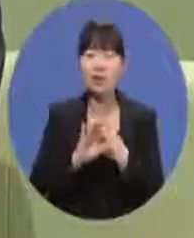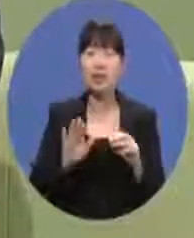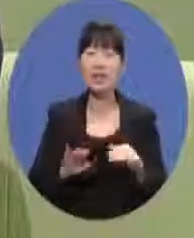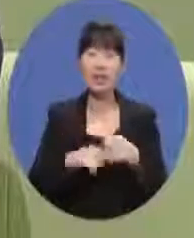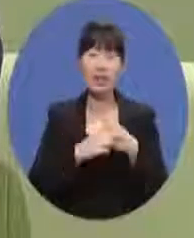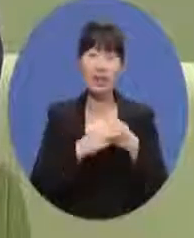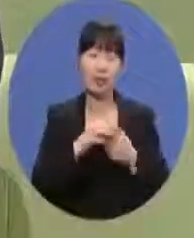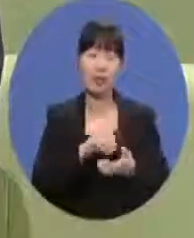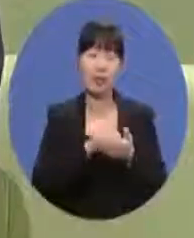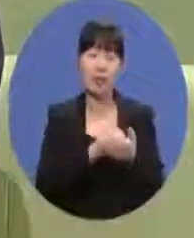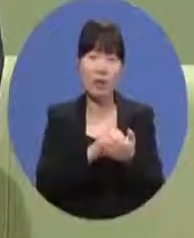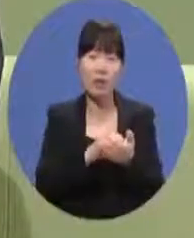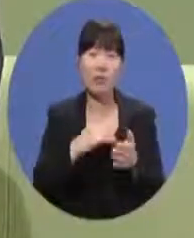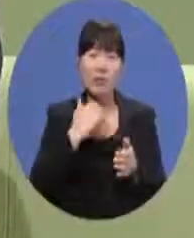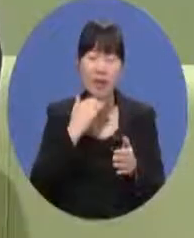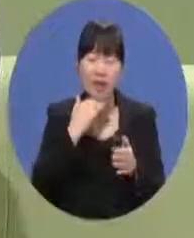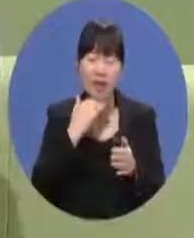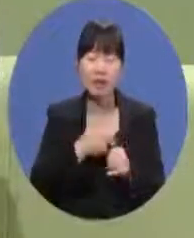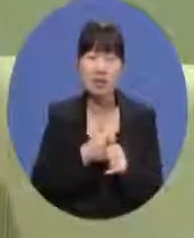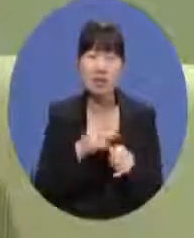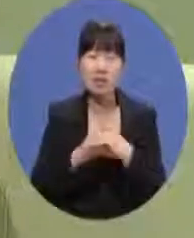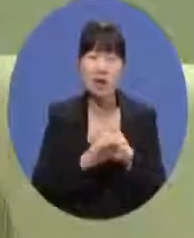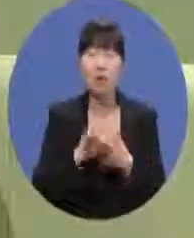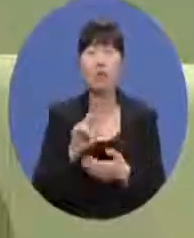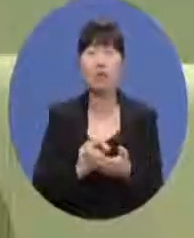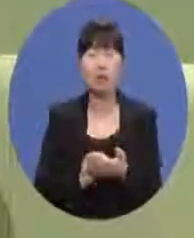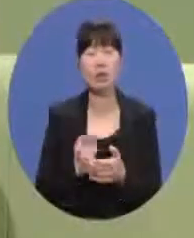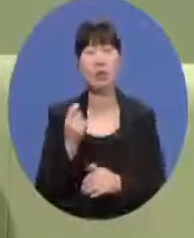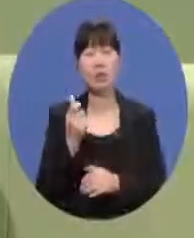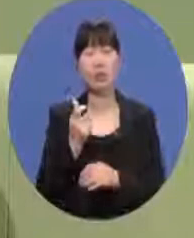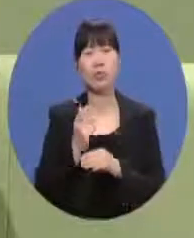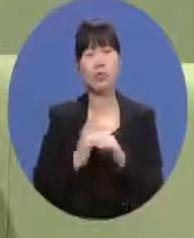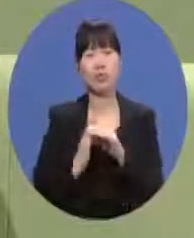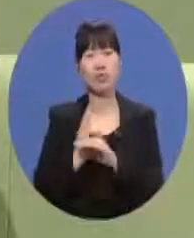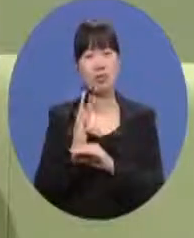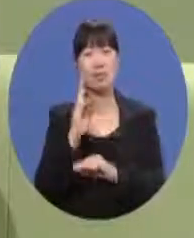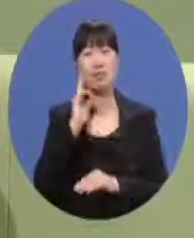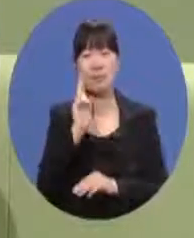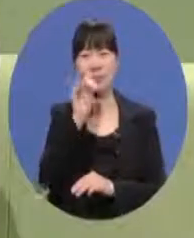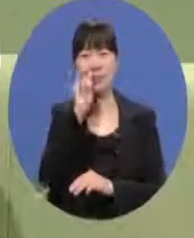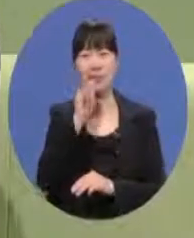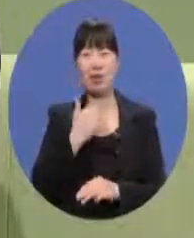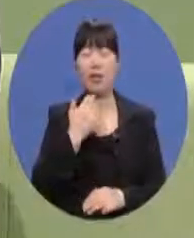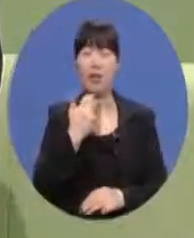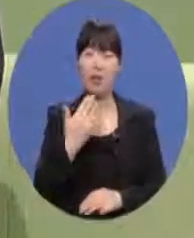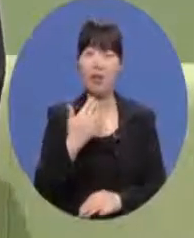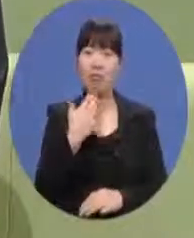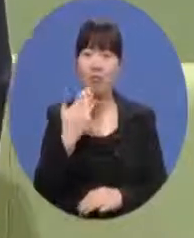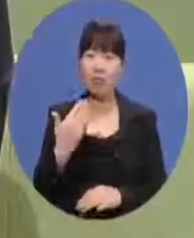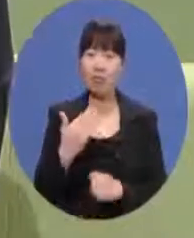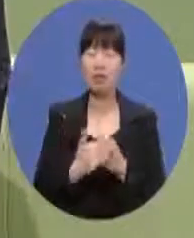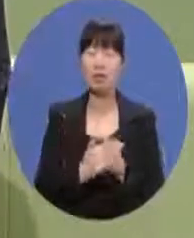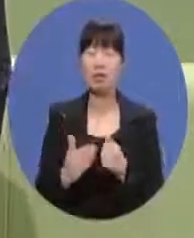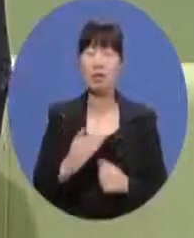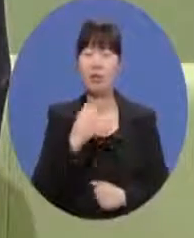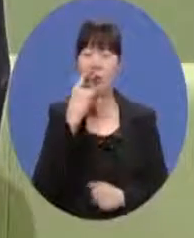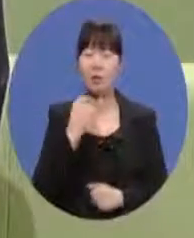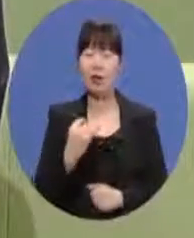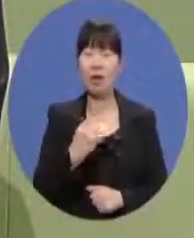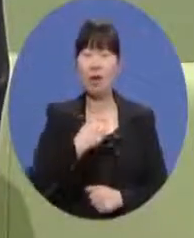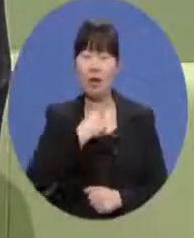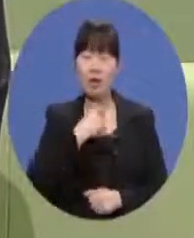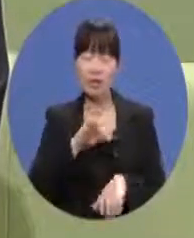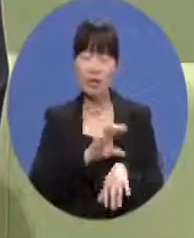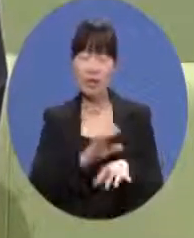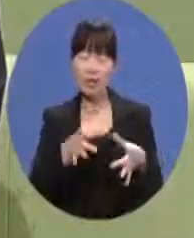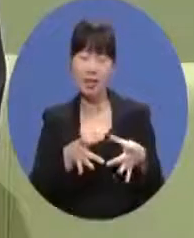이제 학교를 좀 들어가는 나이 정도로 되면 문제가 조금 더 심각해집니다. 한 8살, 9살 되면. 네, 그래서 뭐 엄마가 원하는